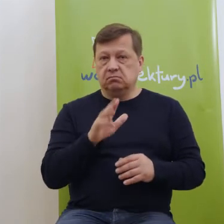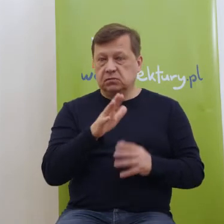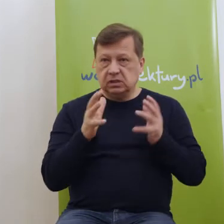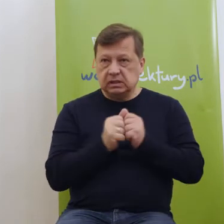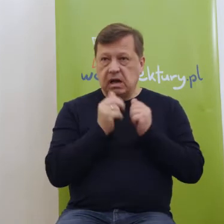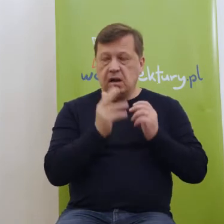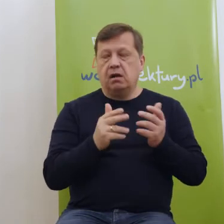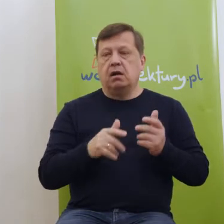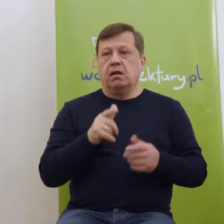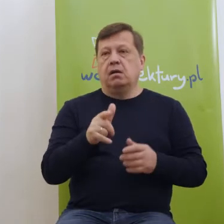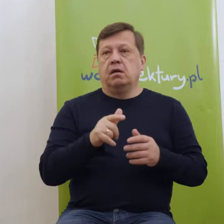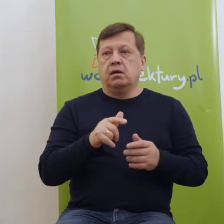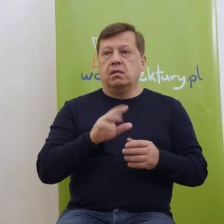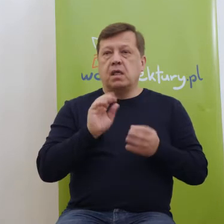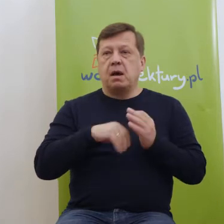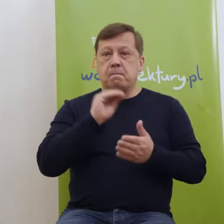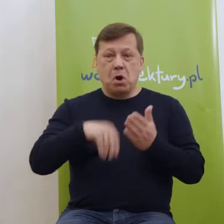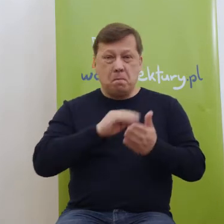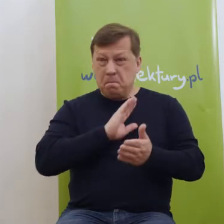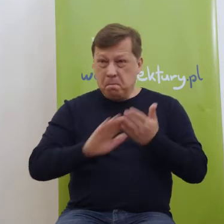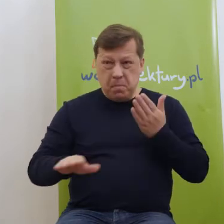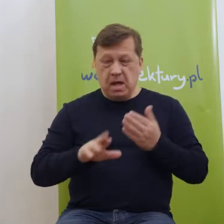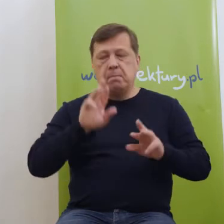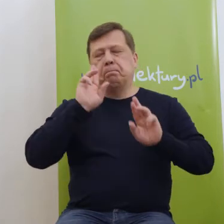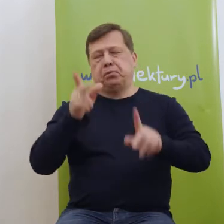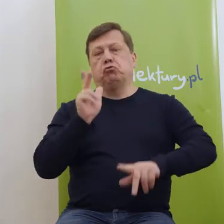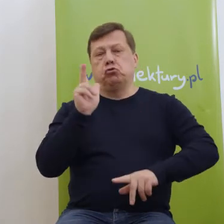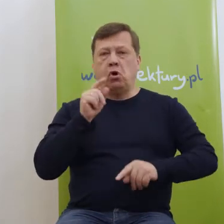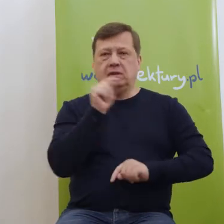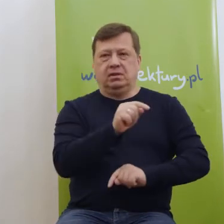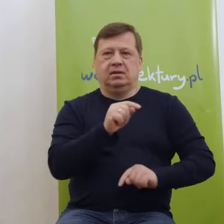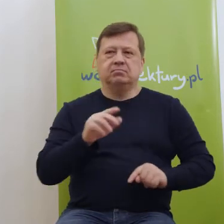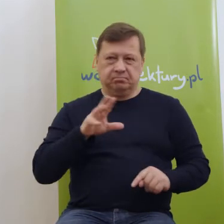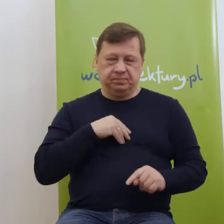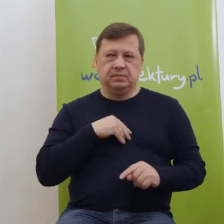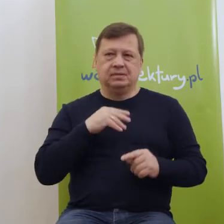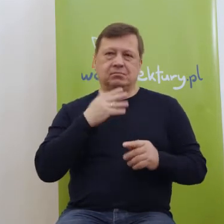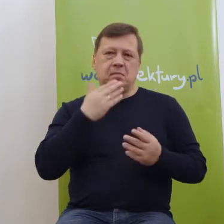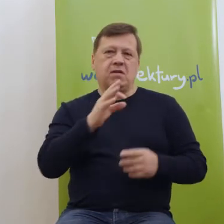książkę bez podpisu, to da się rozpoznać, że jest to styl Zośki Papużanki.